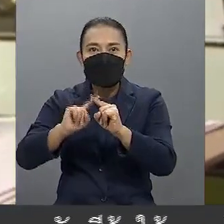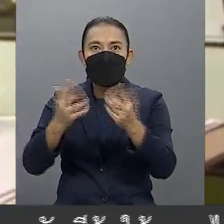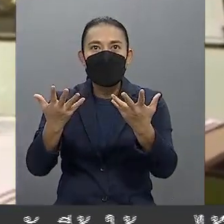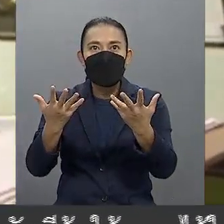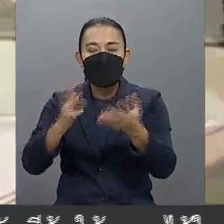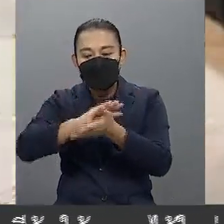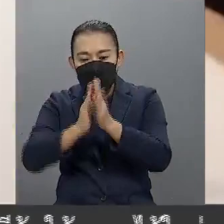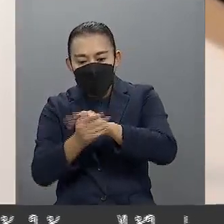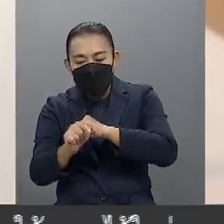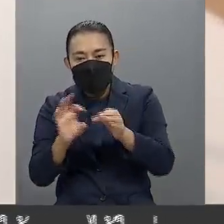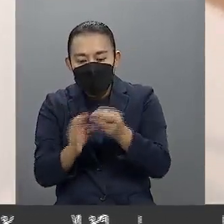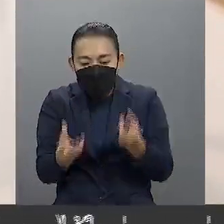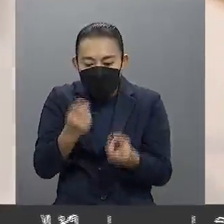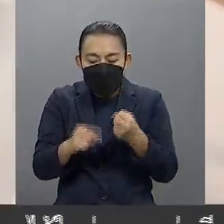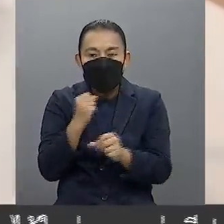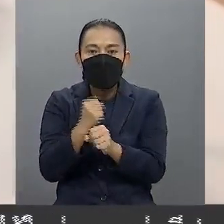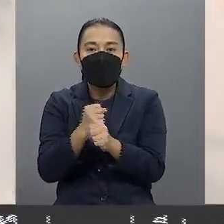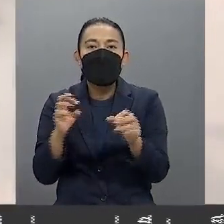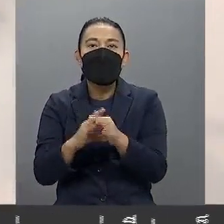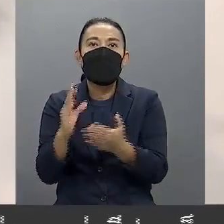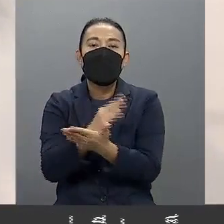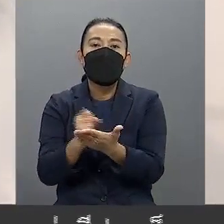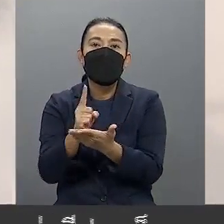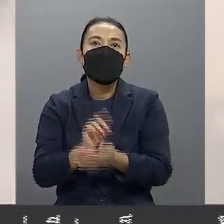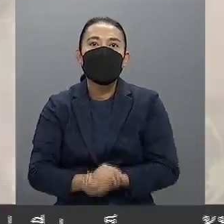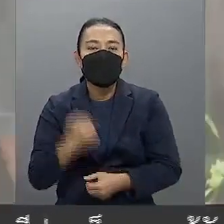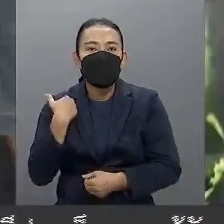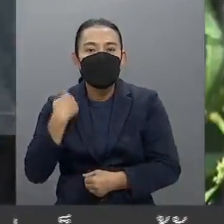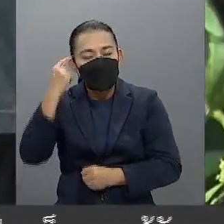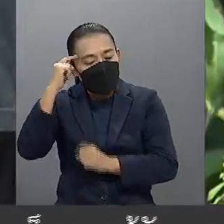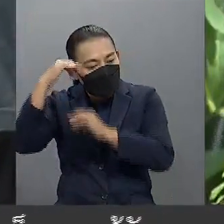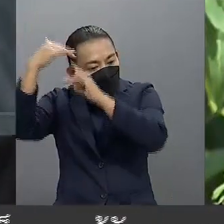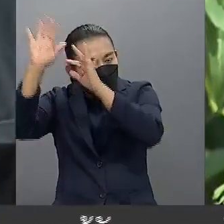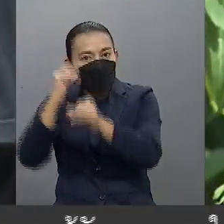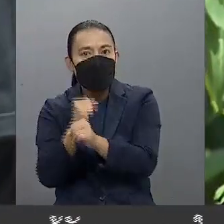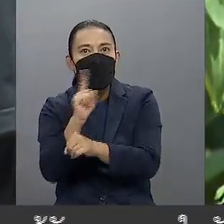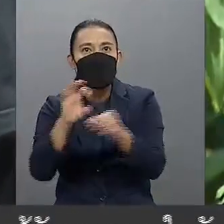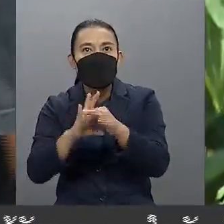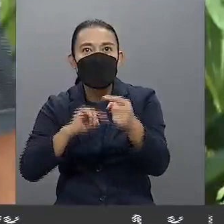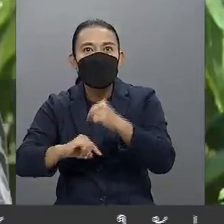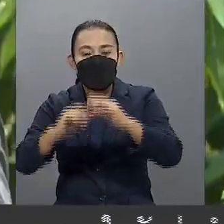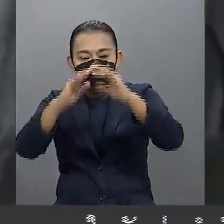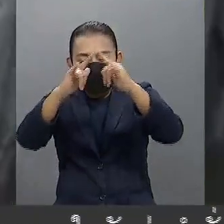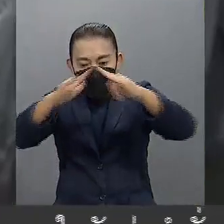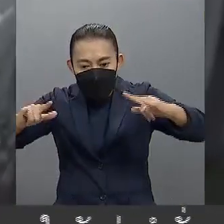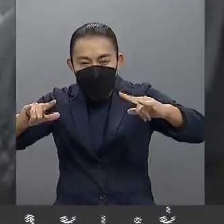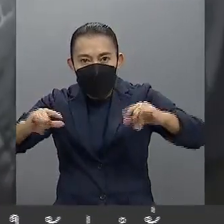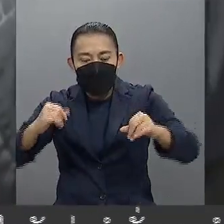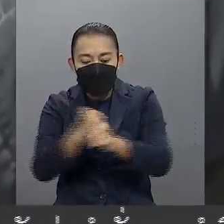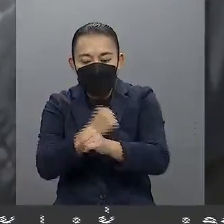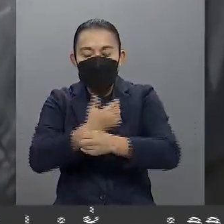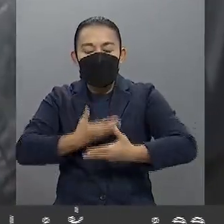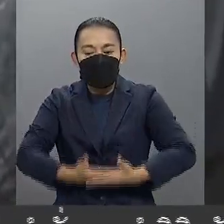ะยังทำให้อาจารย์ประดิษฐ์มีอีกฝันคือสร้างศาลาปฏิบัติธรรมโดยสุขภาพในวัย53ปี